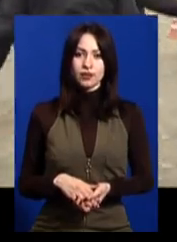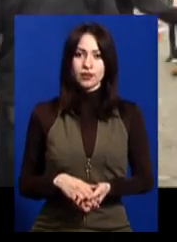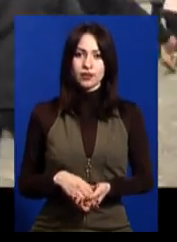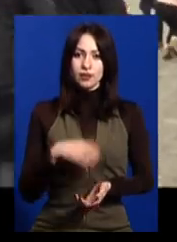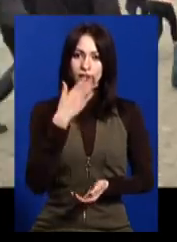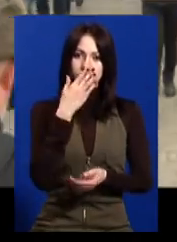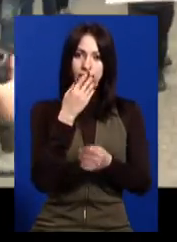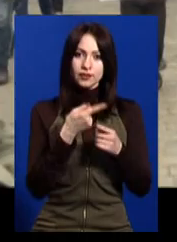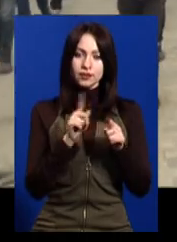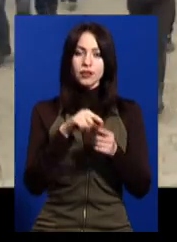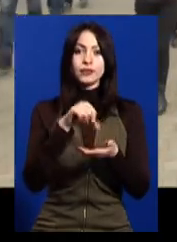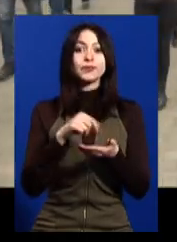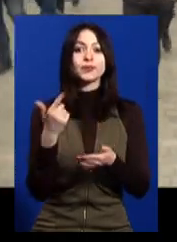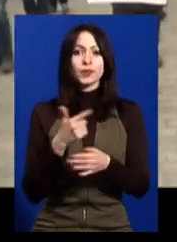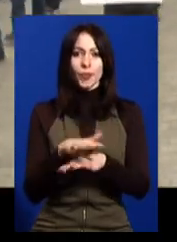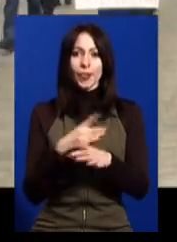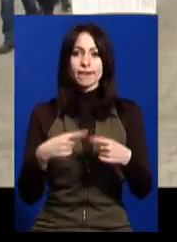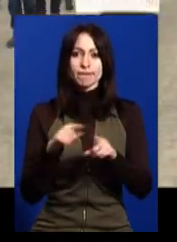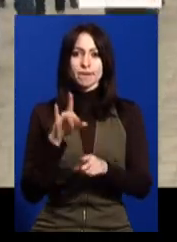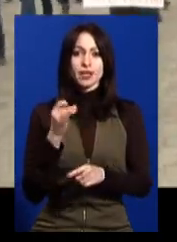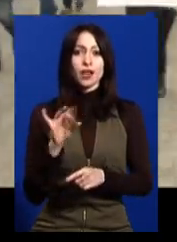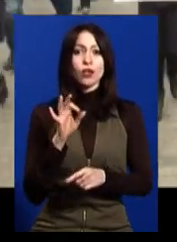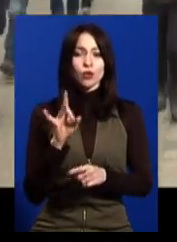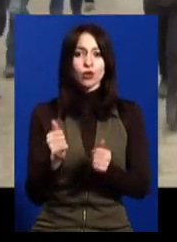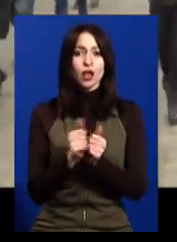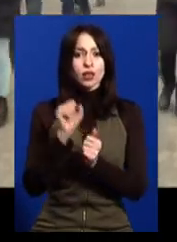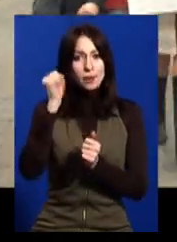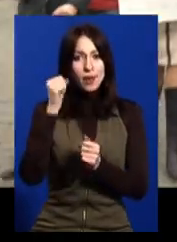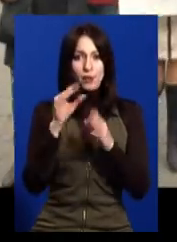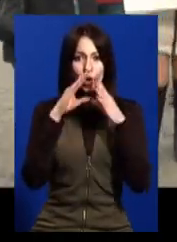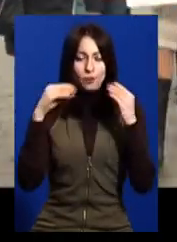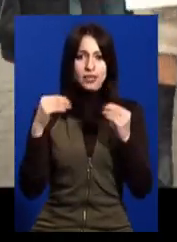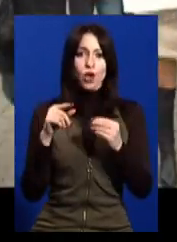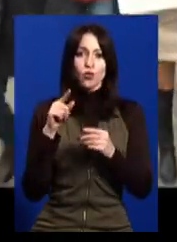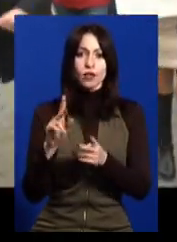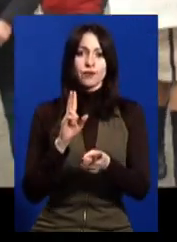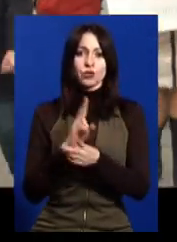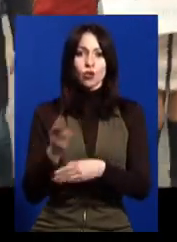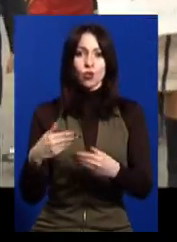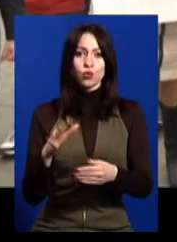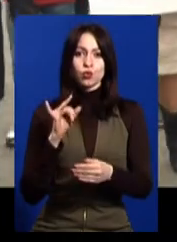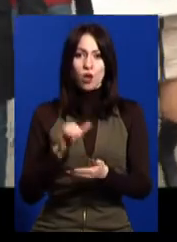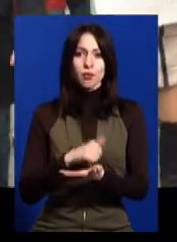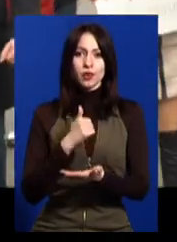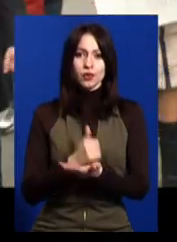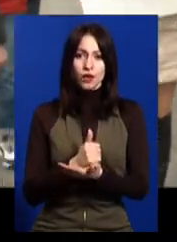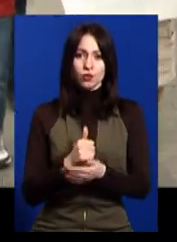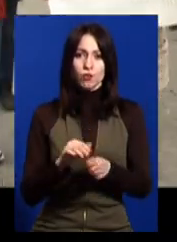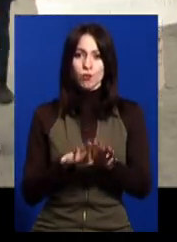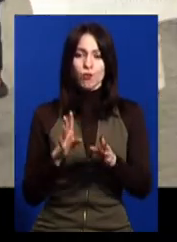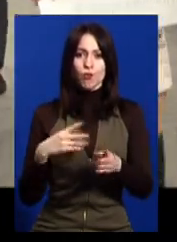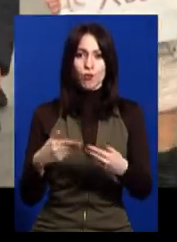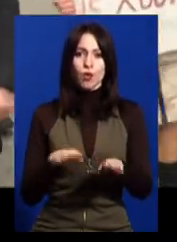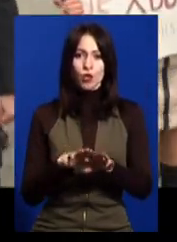Це представники громадської організації «Фрайкор». Так, поруч із пам'ятником Кобзарю вони зустрічають ходу та очолюють колону.